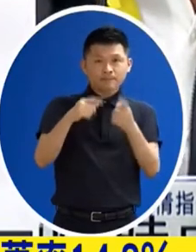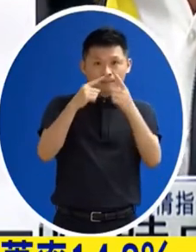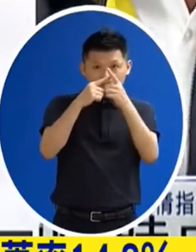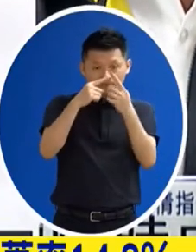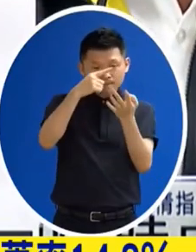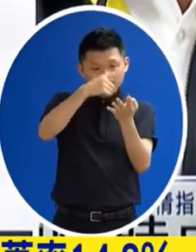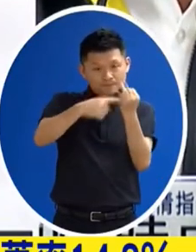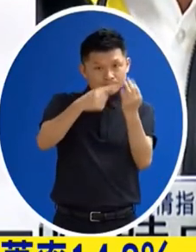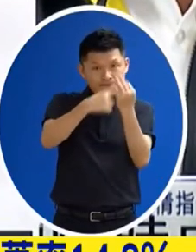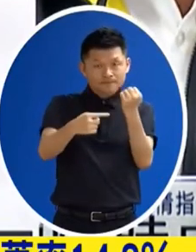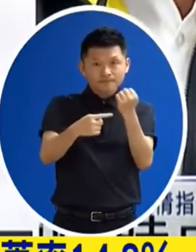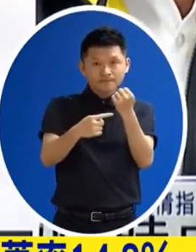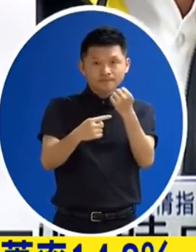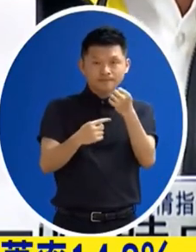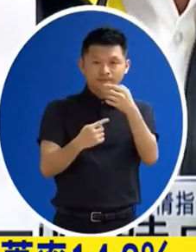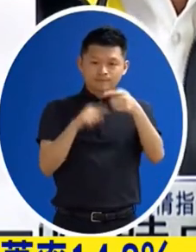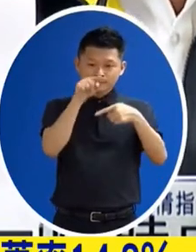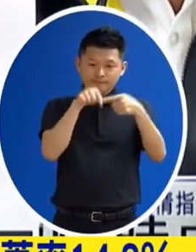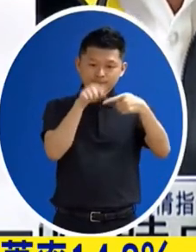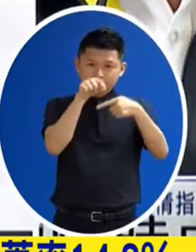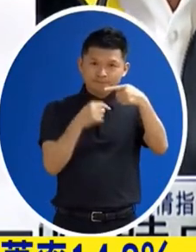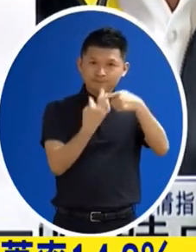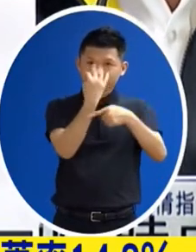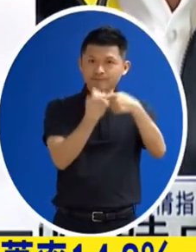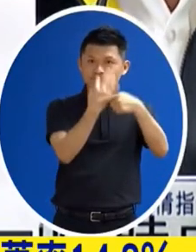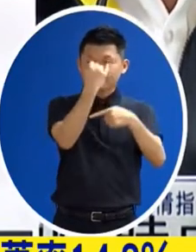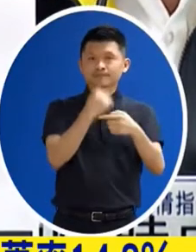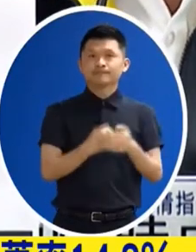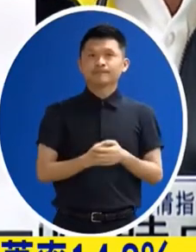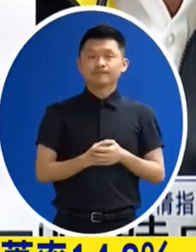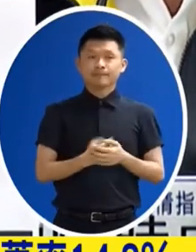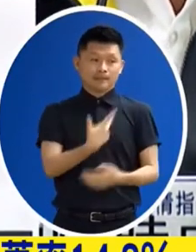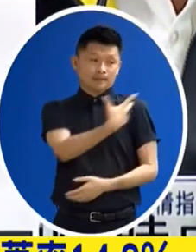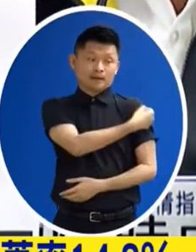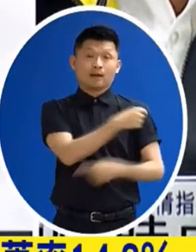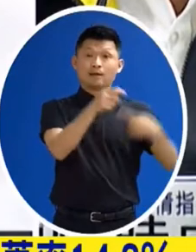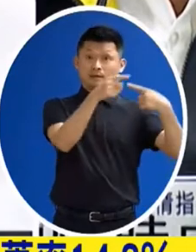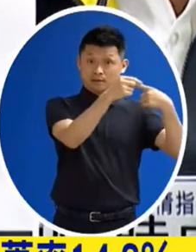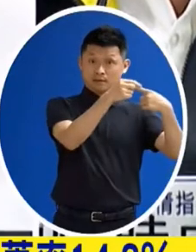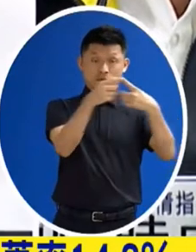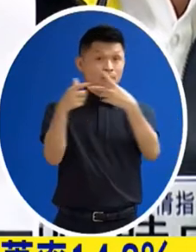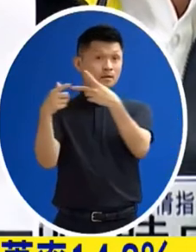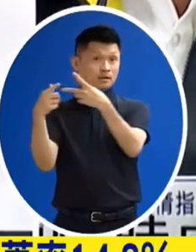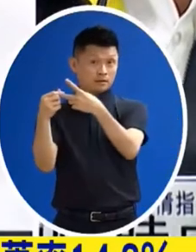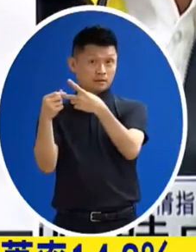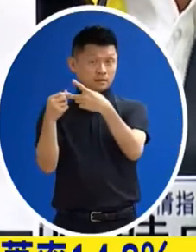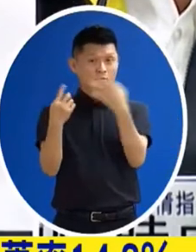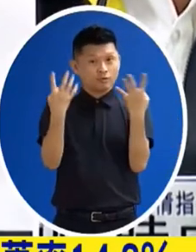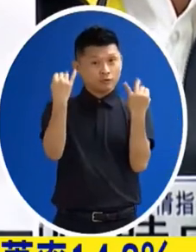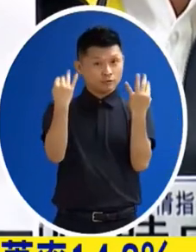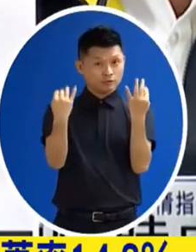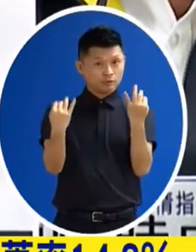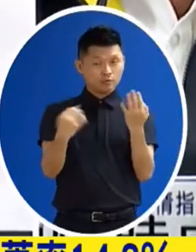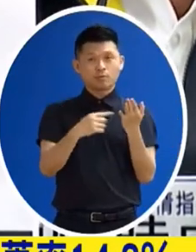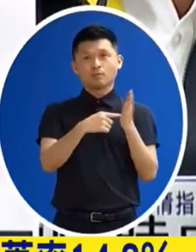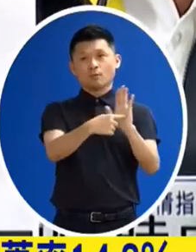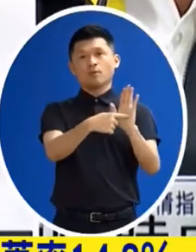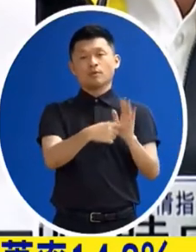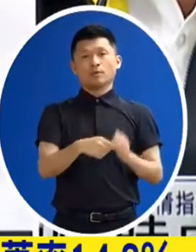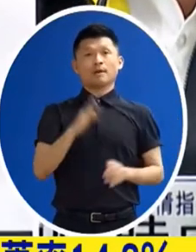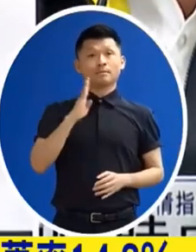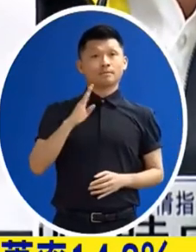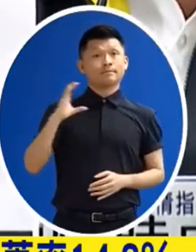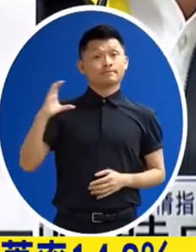比好来做一个呈现，它综合表达了打第一剂跟第二剂的一个情况。那新闻联